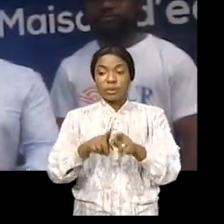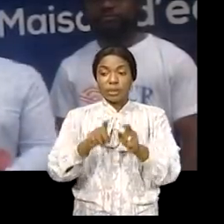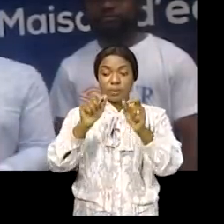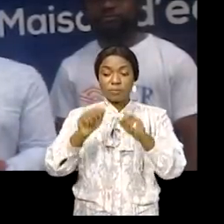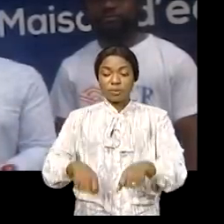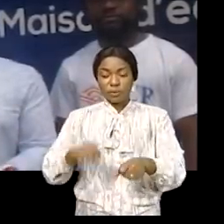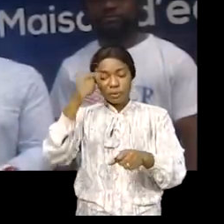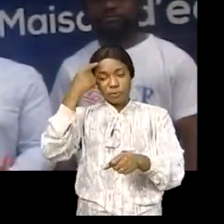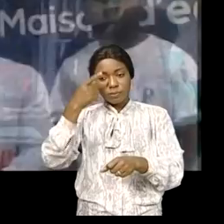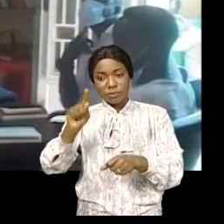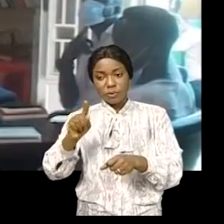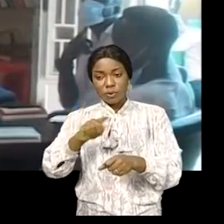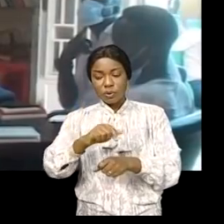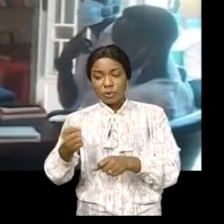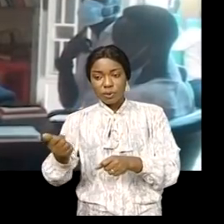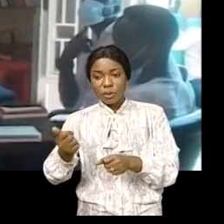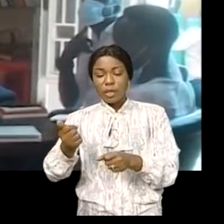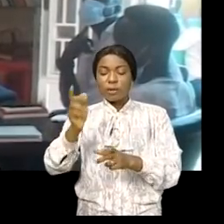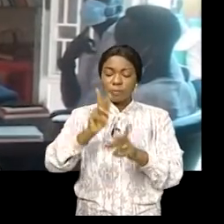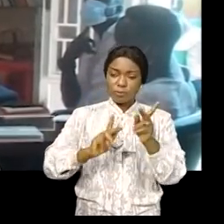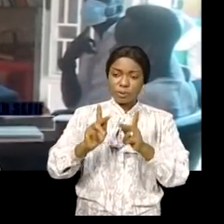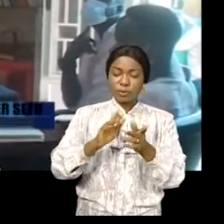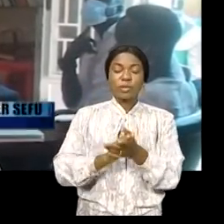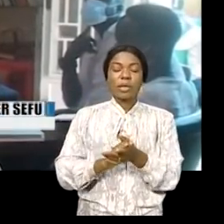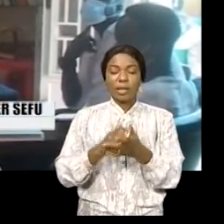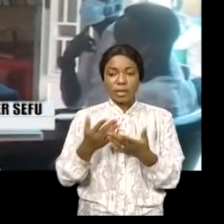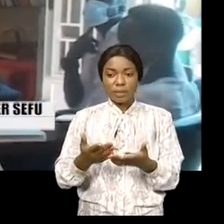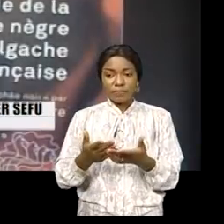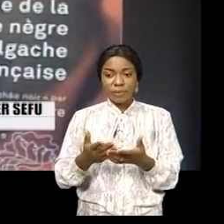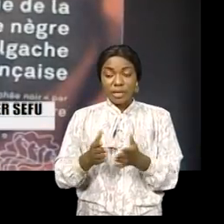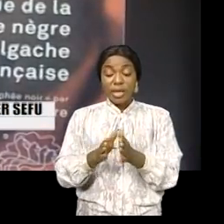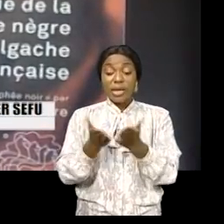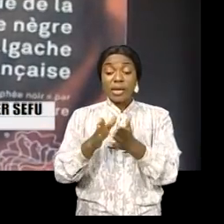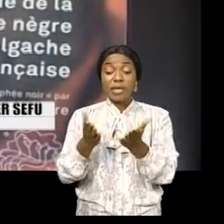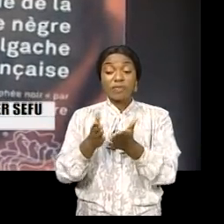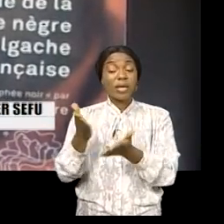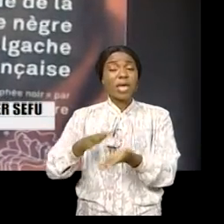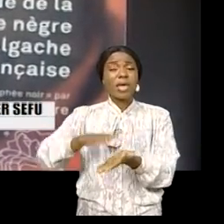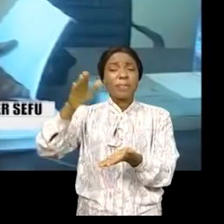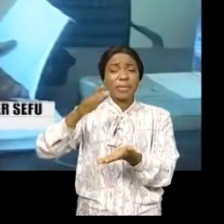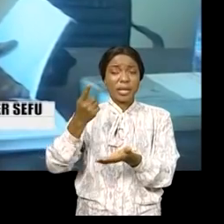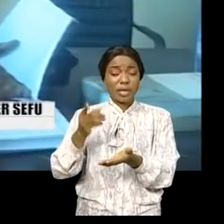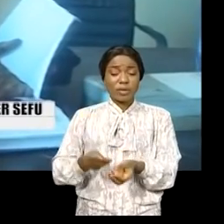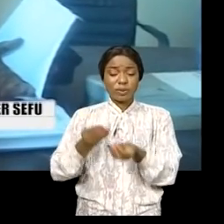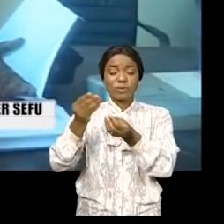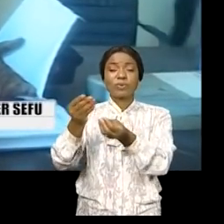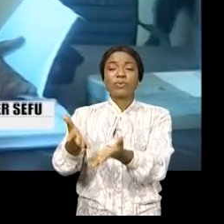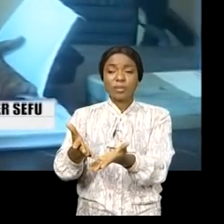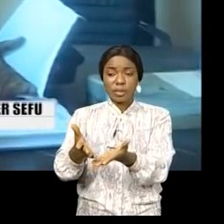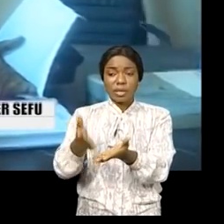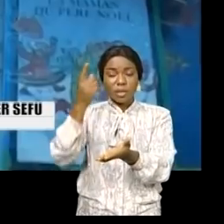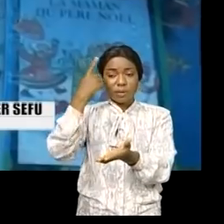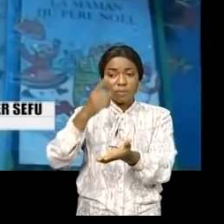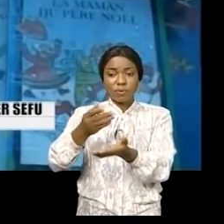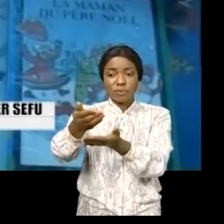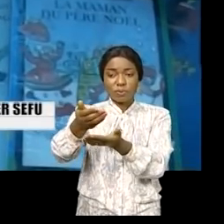impact concret auprès des populations. Pure Ligne Bibliothèque est un choix opéré par la diaspora congolaise pour récolter